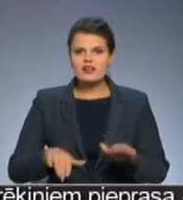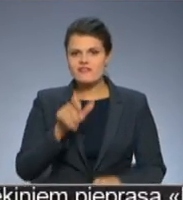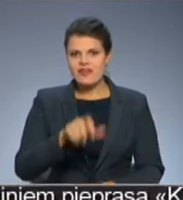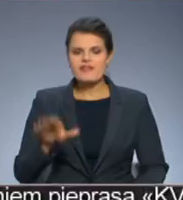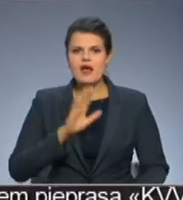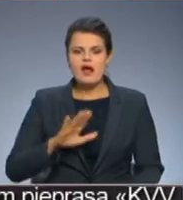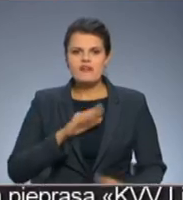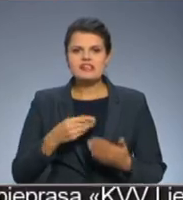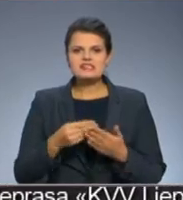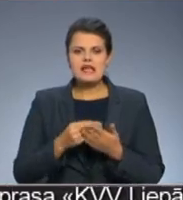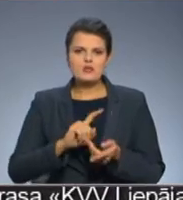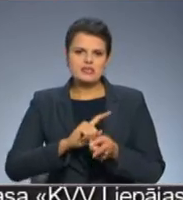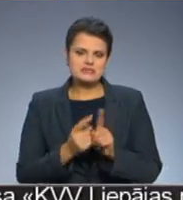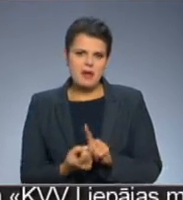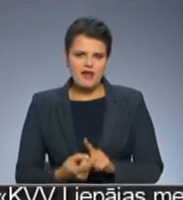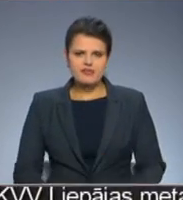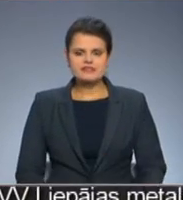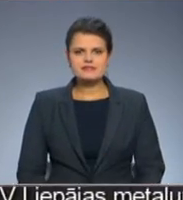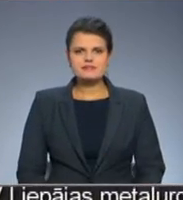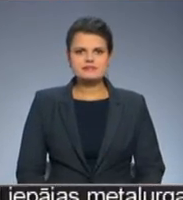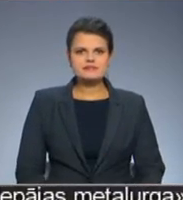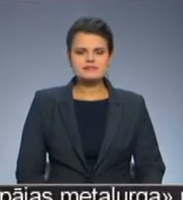apkurs tarifu izmaiņas. Plašāk Kurzemes televīzija.